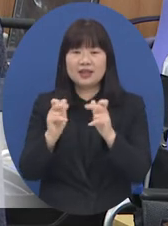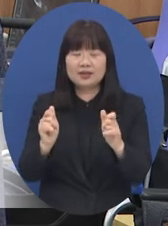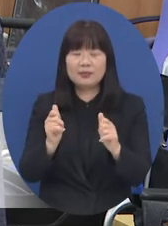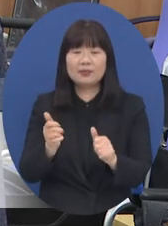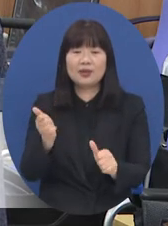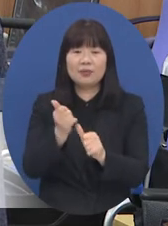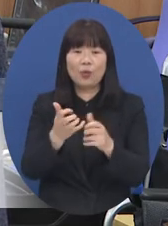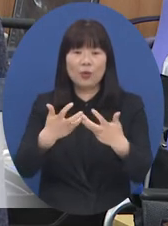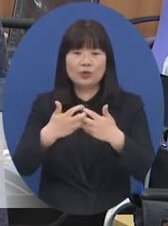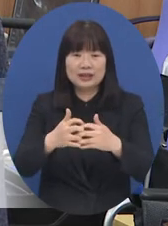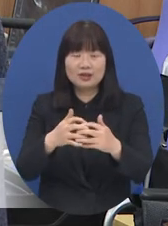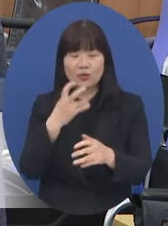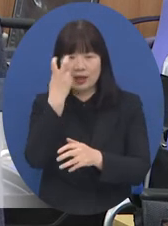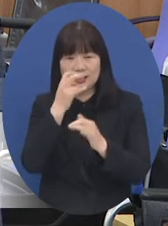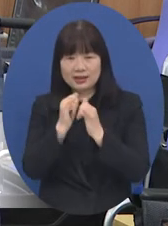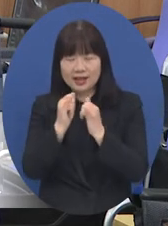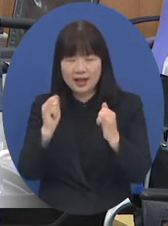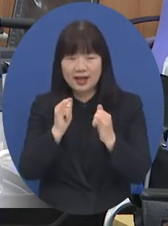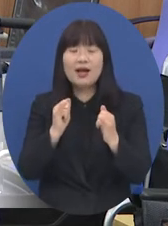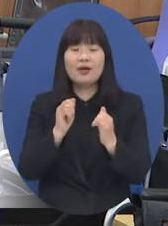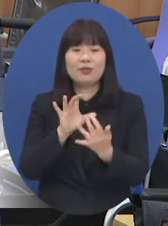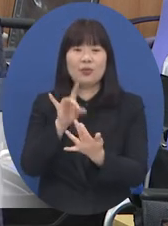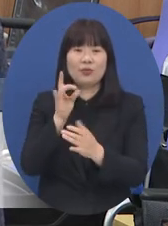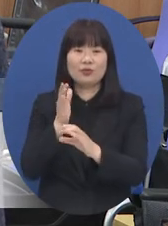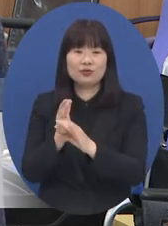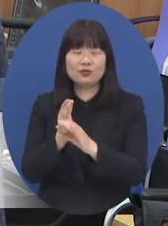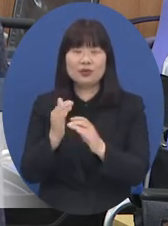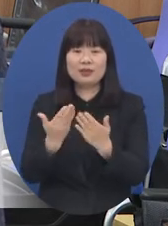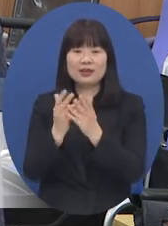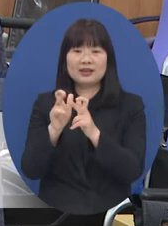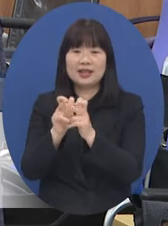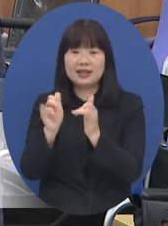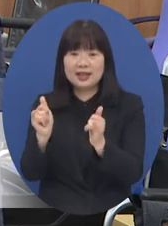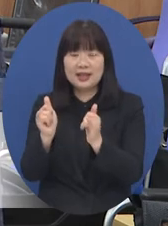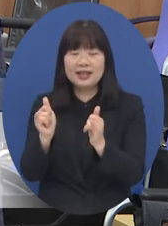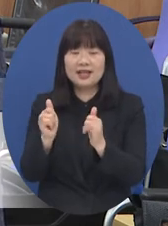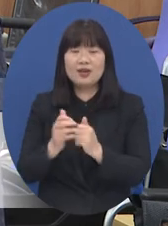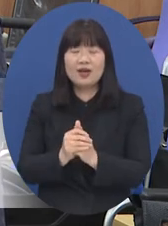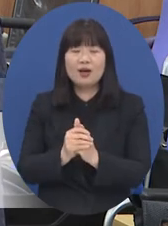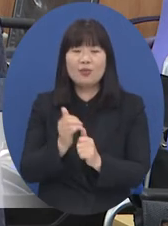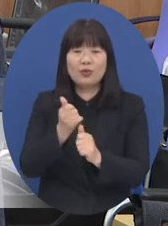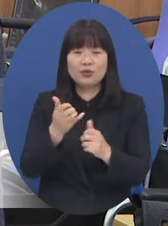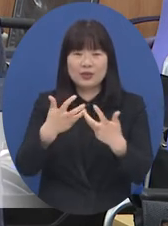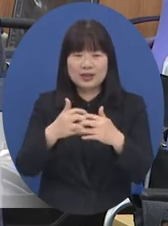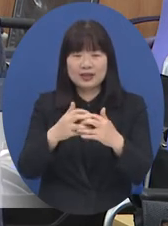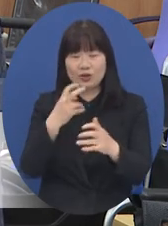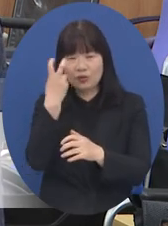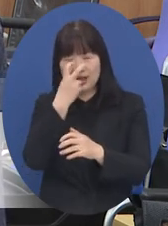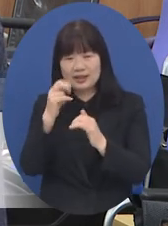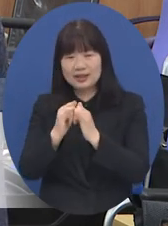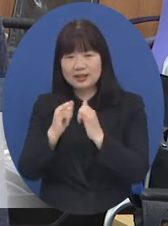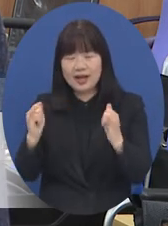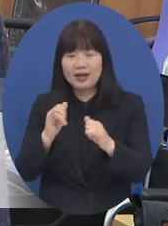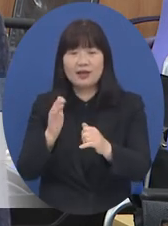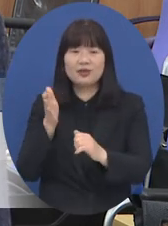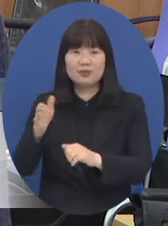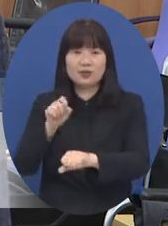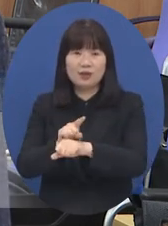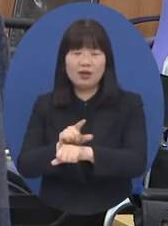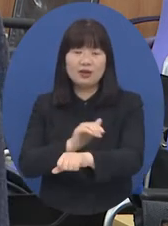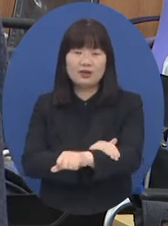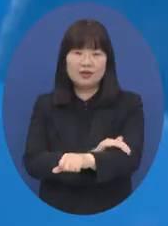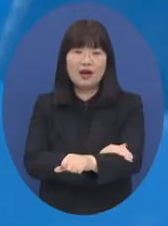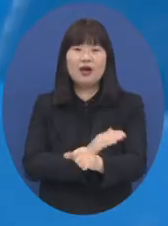관리사를 운영하게 됩니다. 또한 발달장애인 보조기기 관리사의 전문성 향상을 위해 전문 교육을